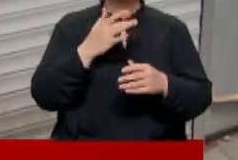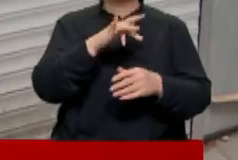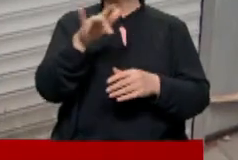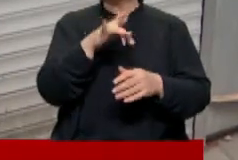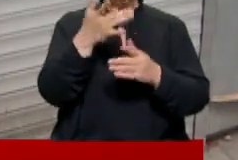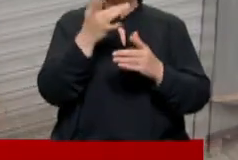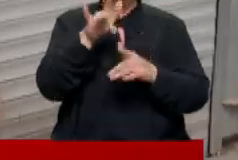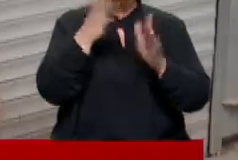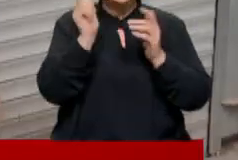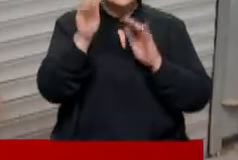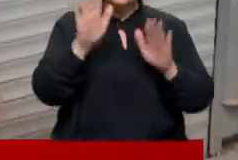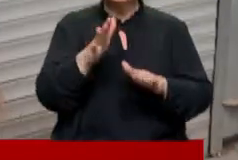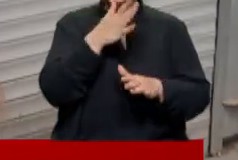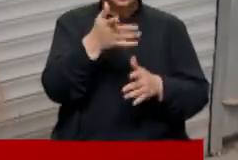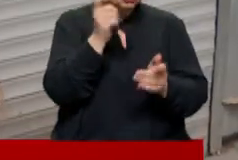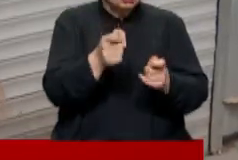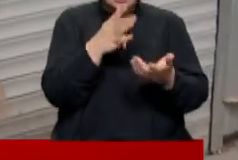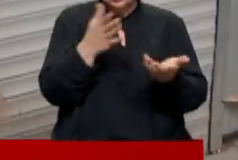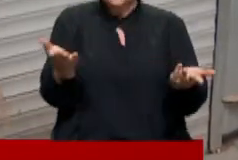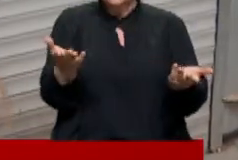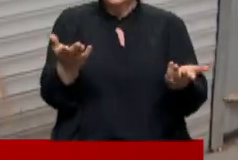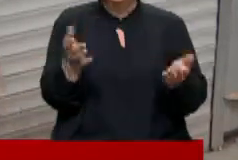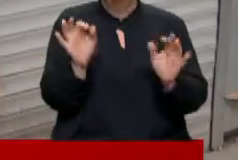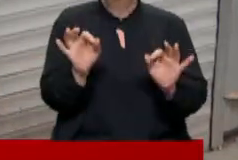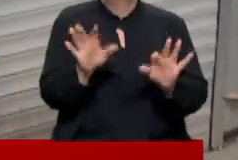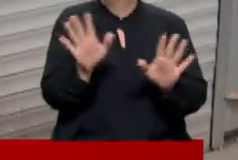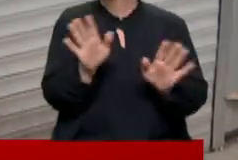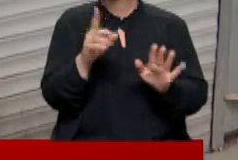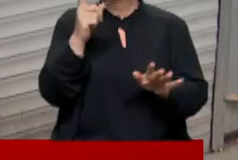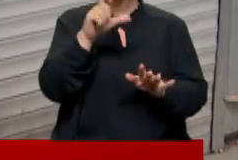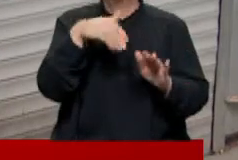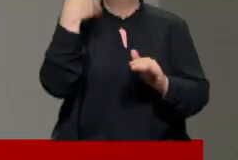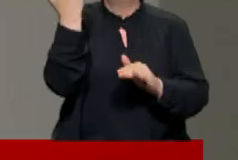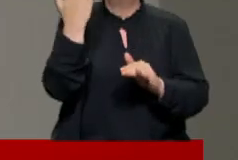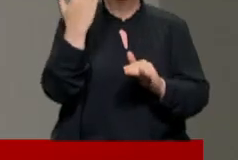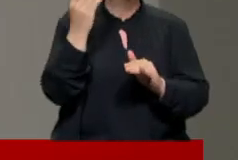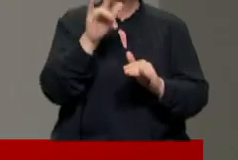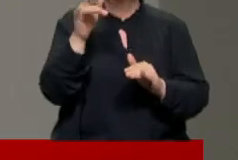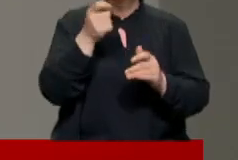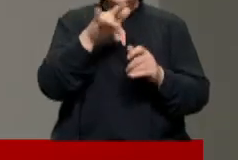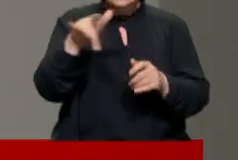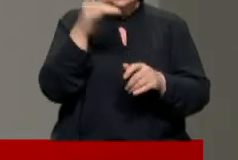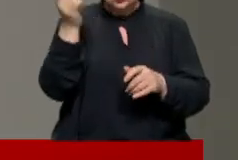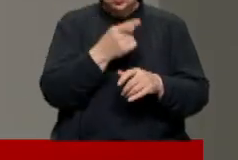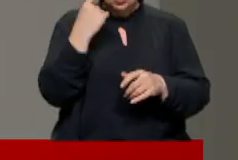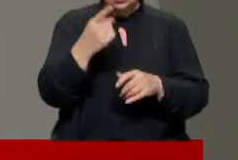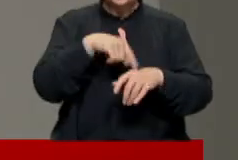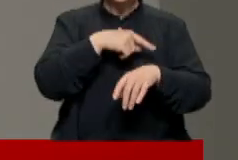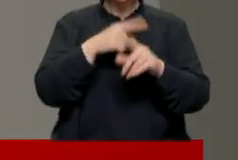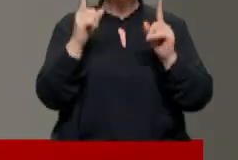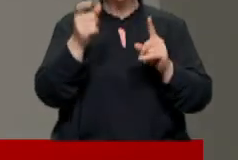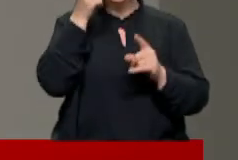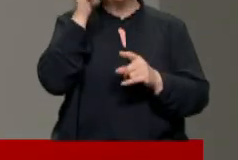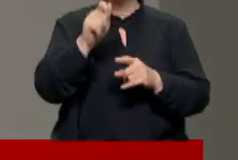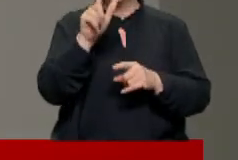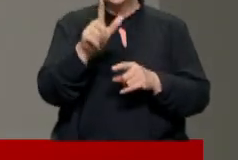işsiz kalabilirsiniz? Durum malum, şartları biliyorsunuz. Mümkün değil, bir aydan fazla kalamam. İşsizliğin oranı kadar süresine dikkat etmek